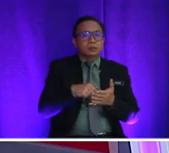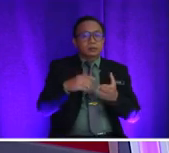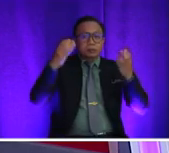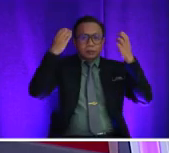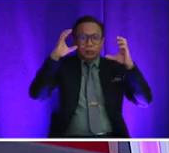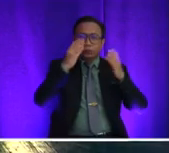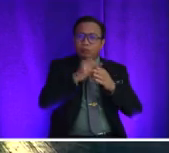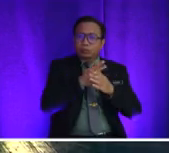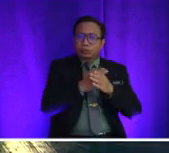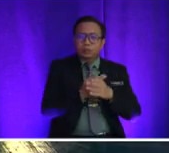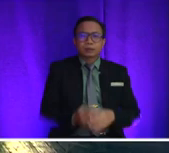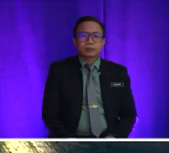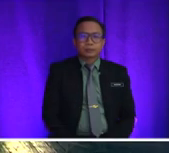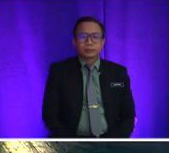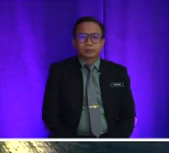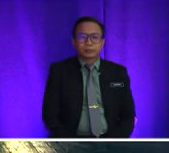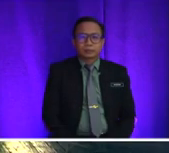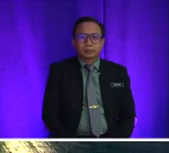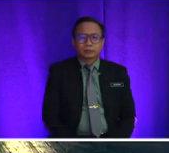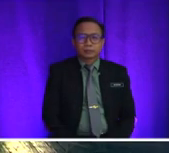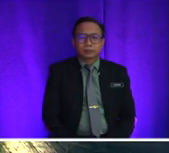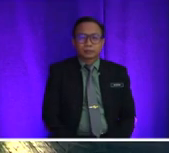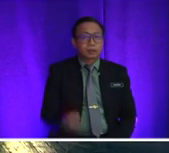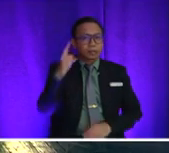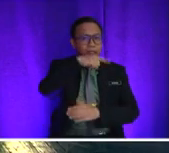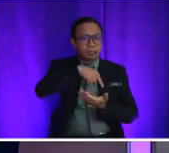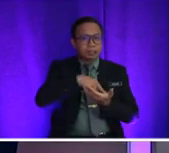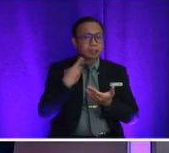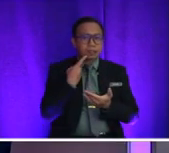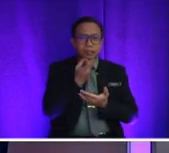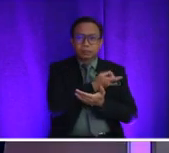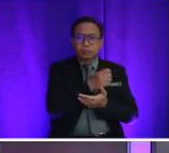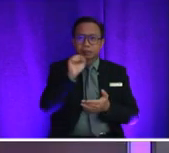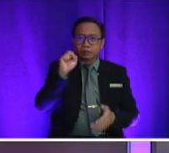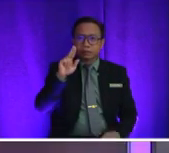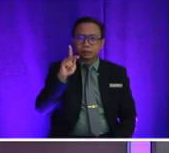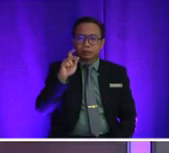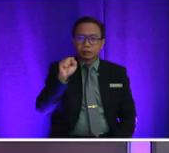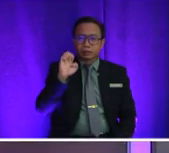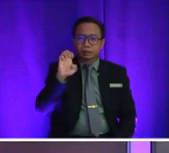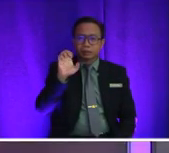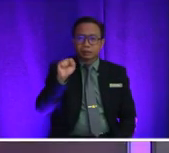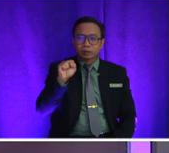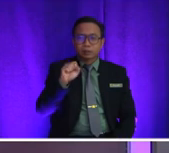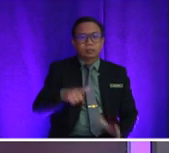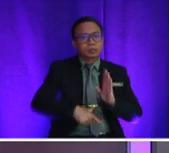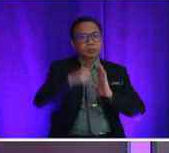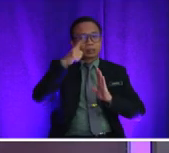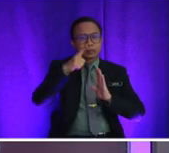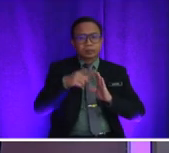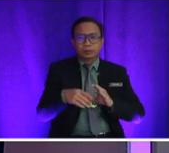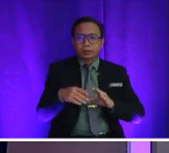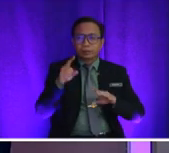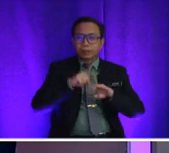Baik terima kasih Oke ini kita sukses Mari kita lebih menyingkap